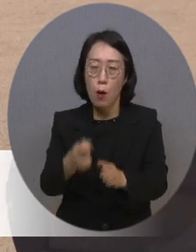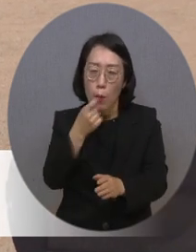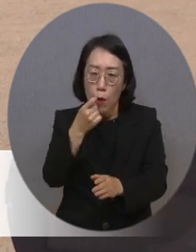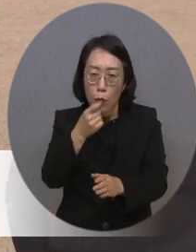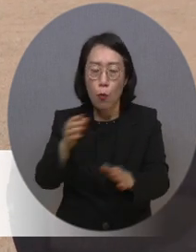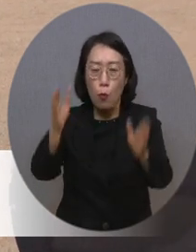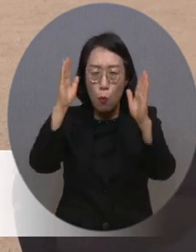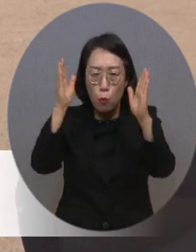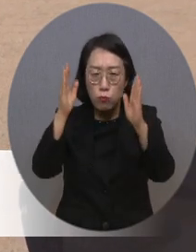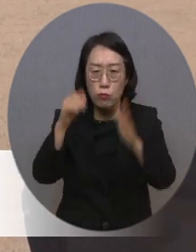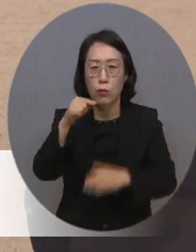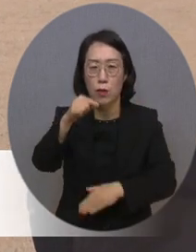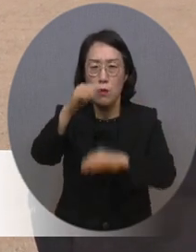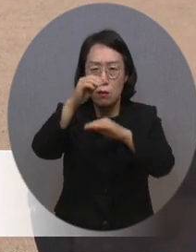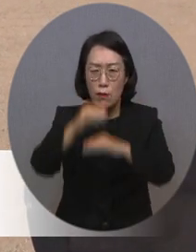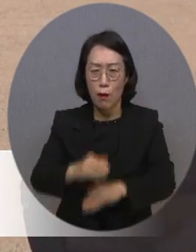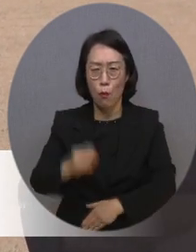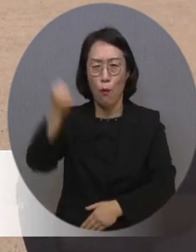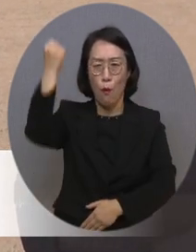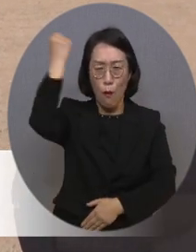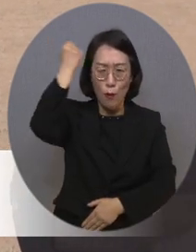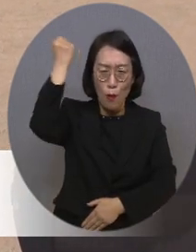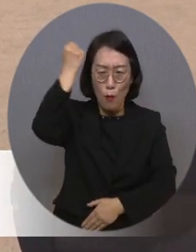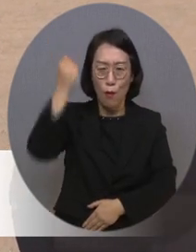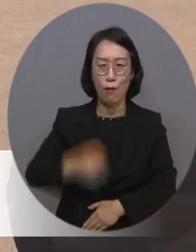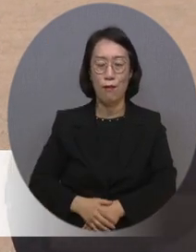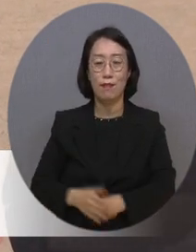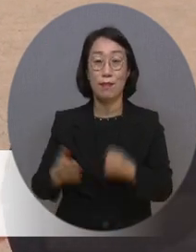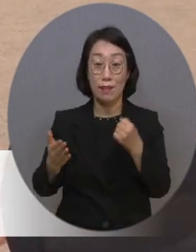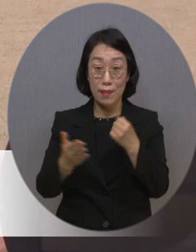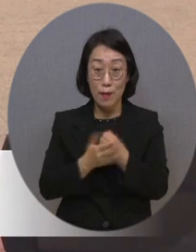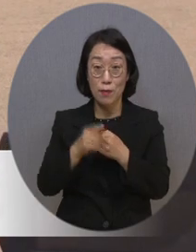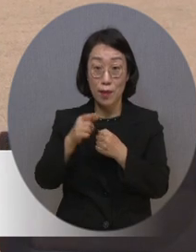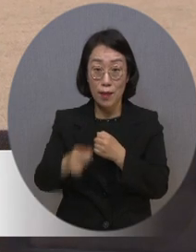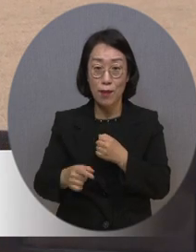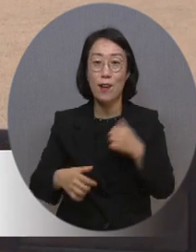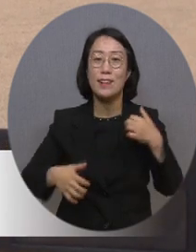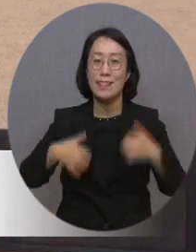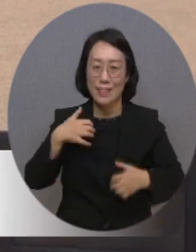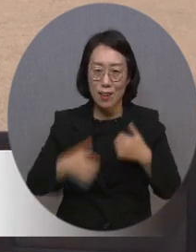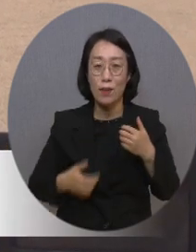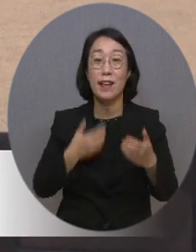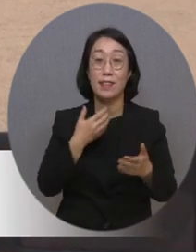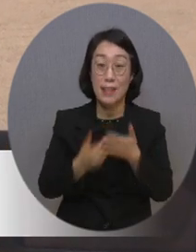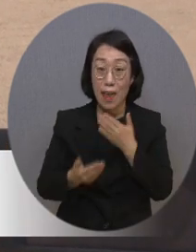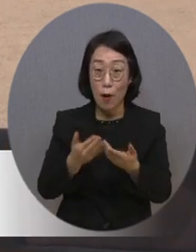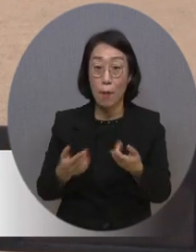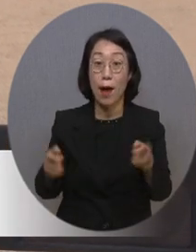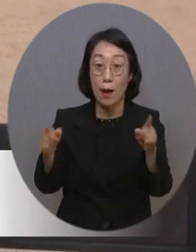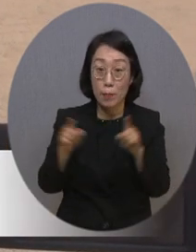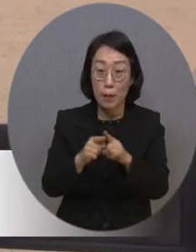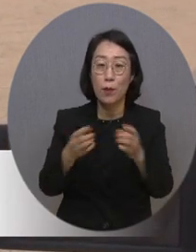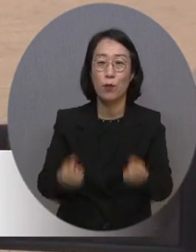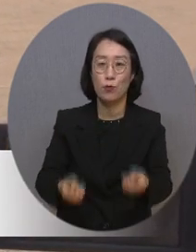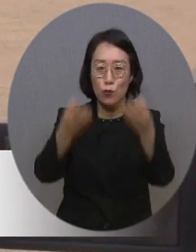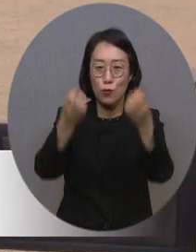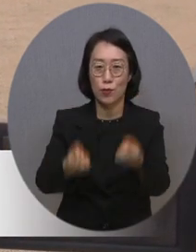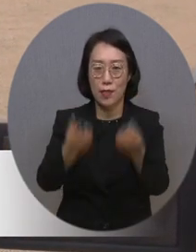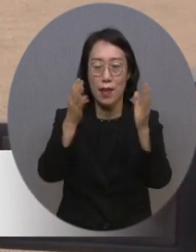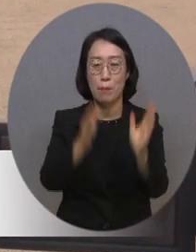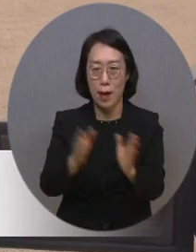하지만 탄소중립이 좀 어렵잖아요. 그래서 이렇게 즐겁게 체험하면서 할 수 있도록 축제를